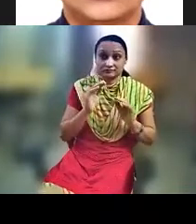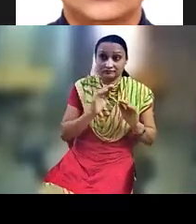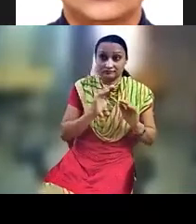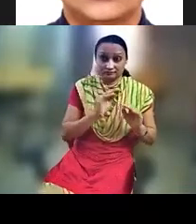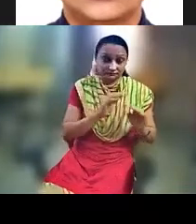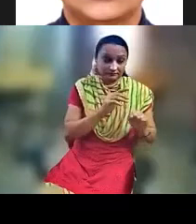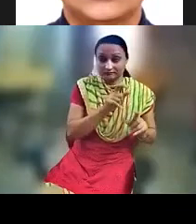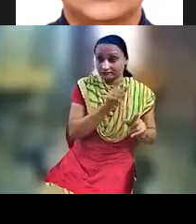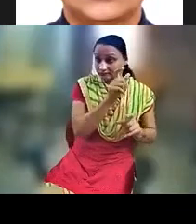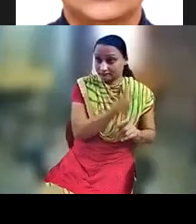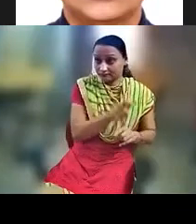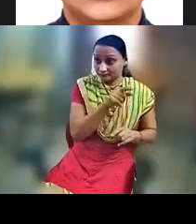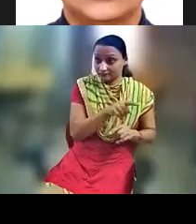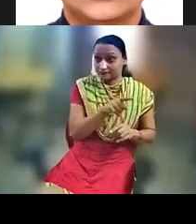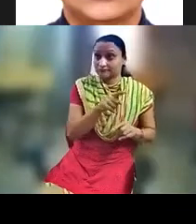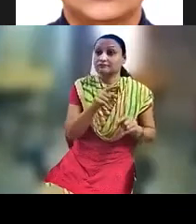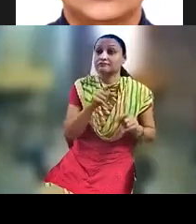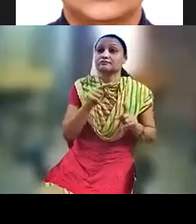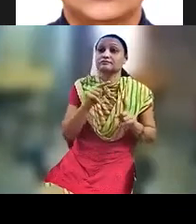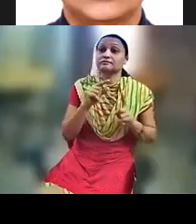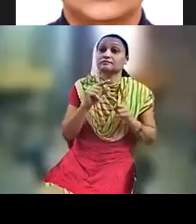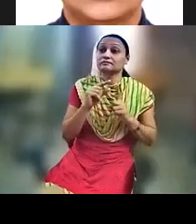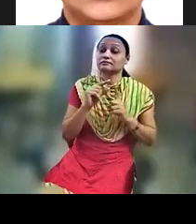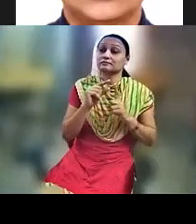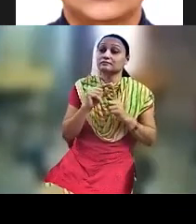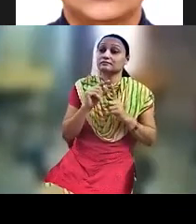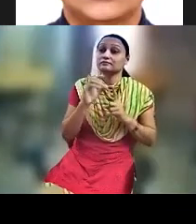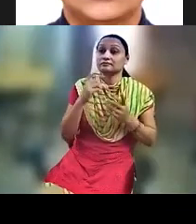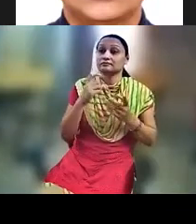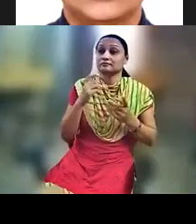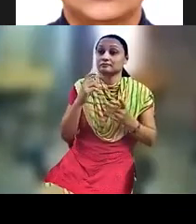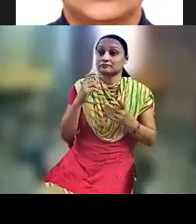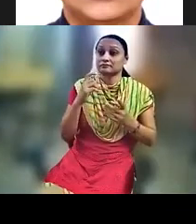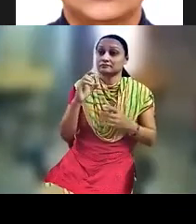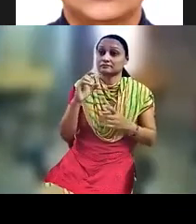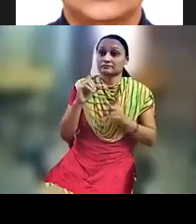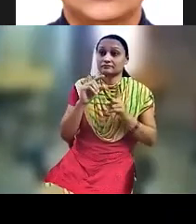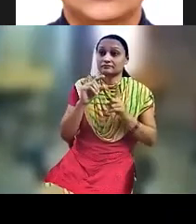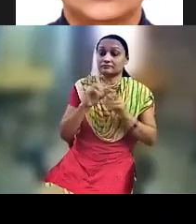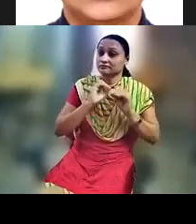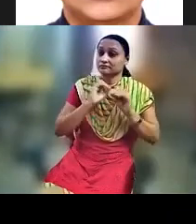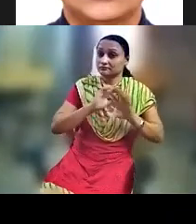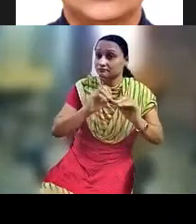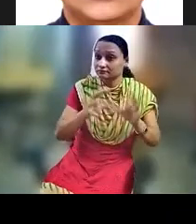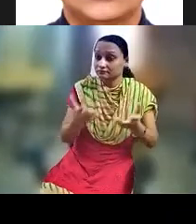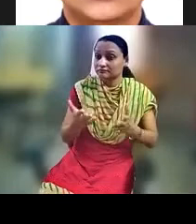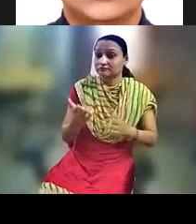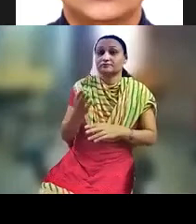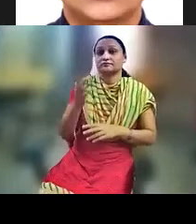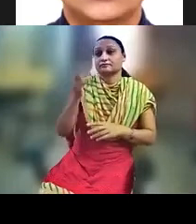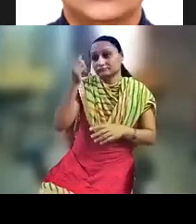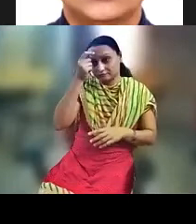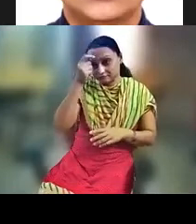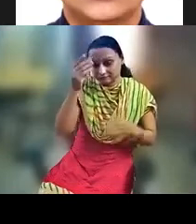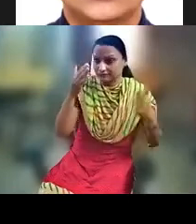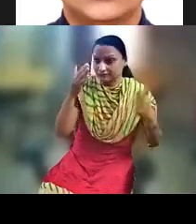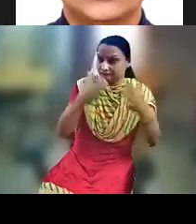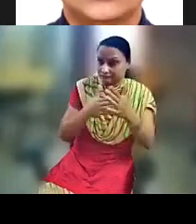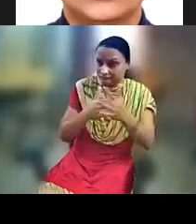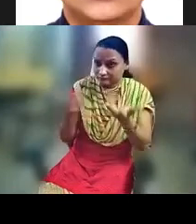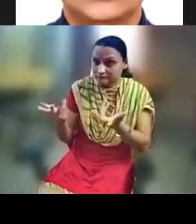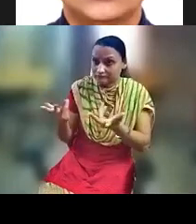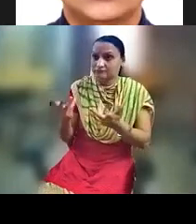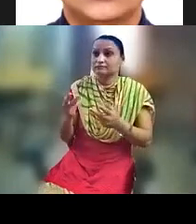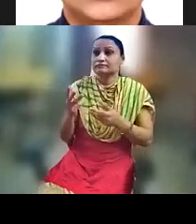किस तरह से काम करेंगे, उसमें बहुत सारे क्या क्या चैलेंजेस आ जाते हैं. एंड कॉन्ट्रीब्यूशन टू हिज और हर कम्युनिटी,